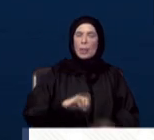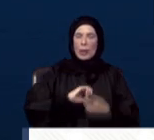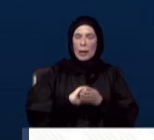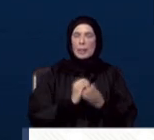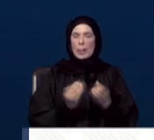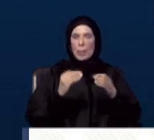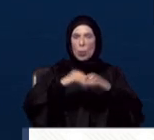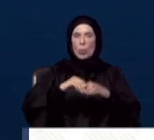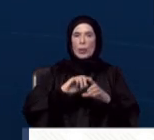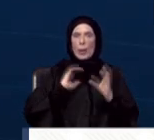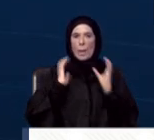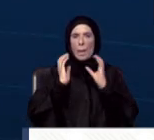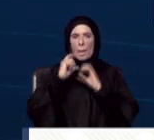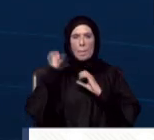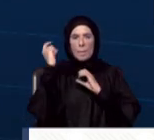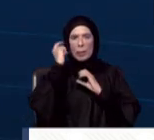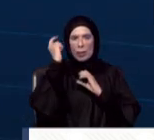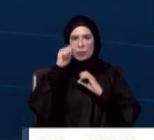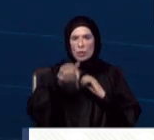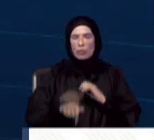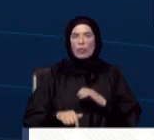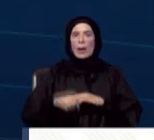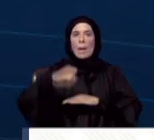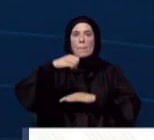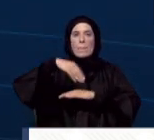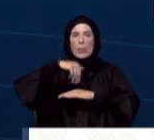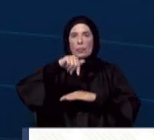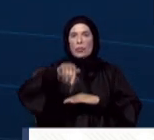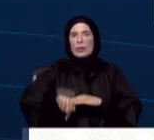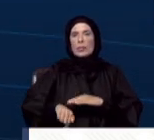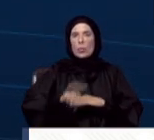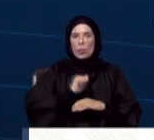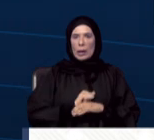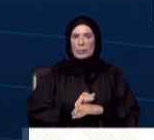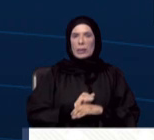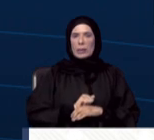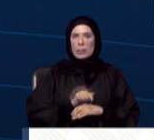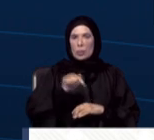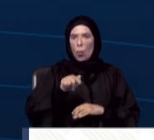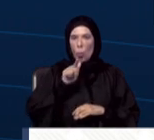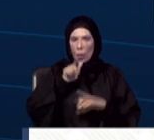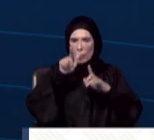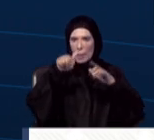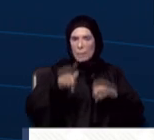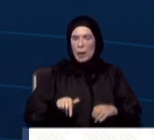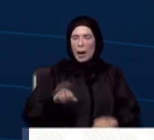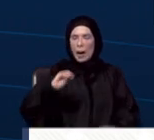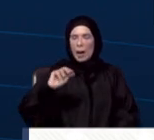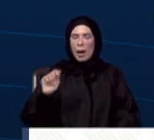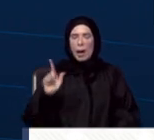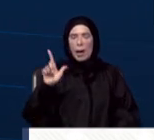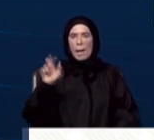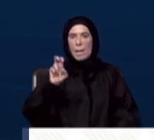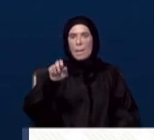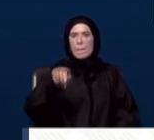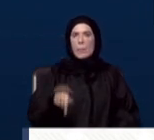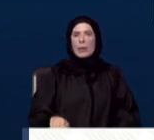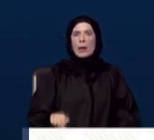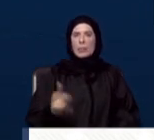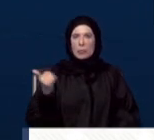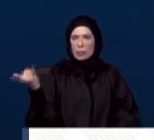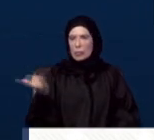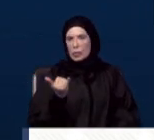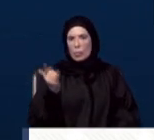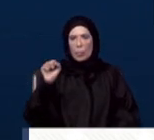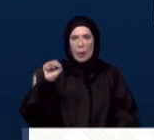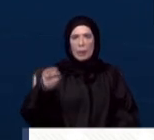البرلماني الدولي المنعقده في مدينه جنيف بالاتحاد السويسري ولفتت سعاده السيده هاله رمزي فايز الى ضروره